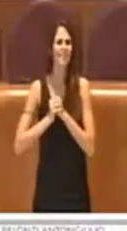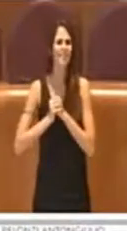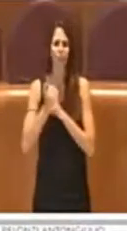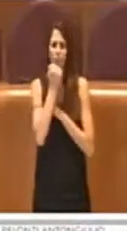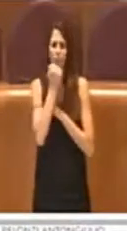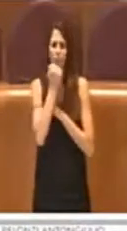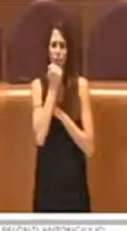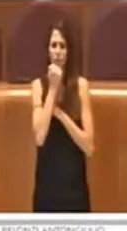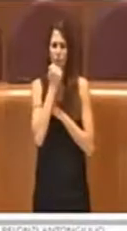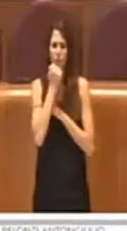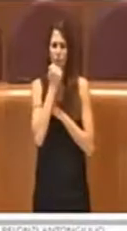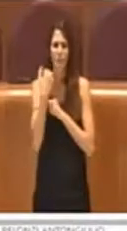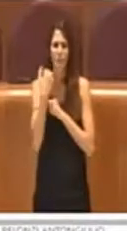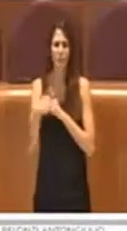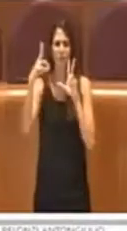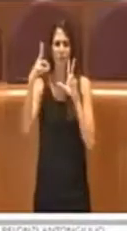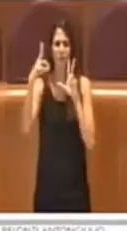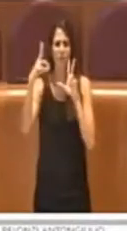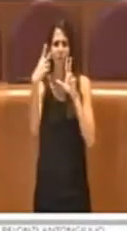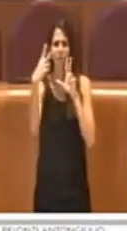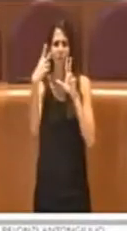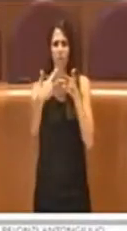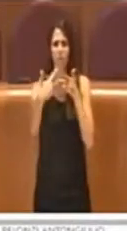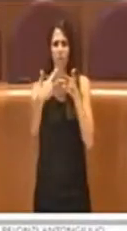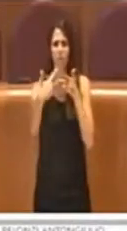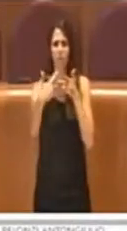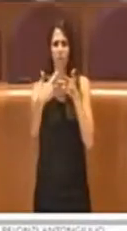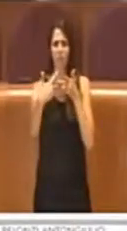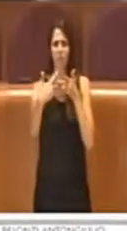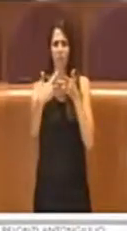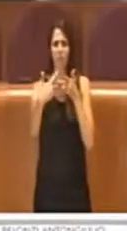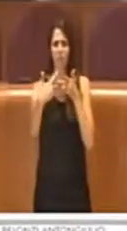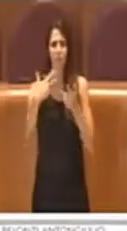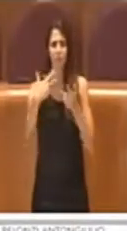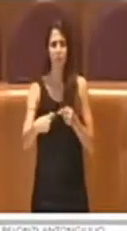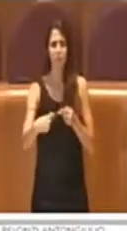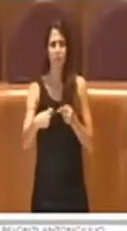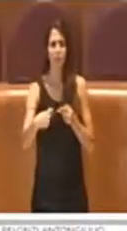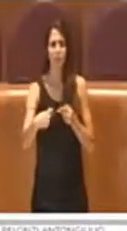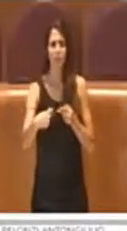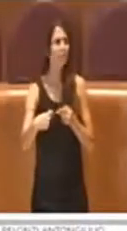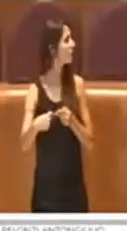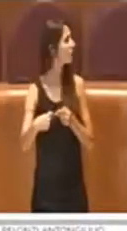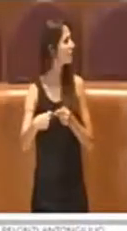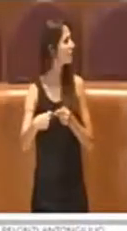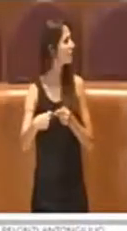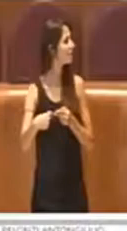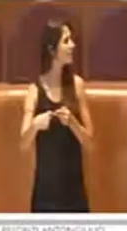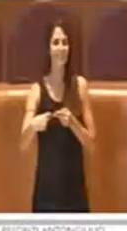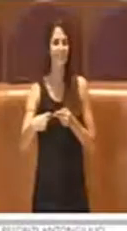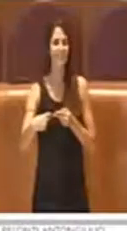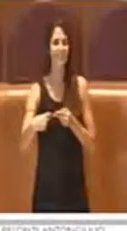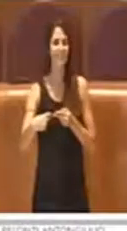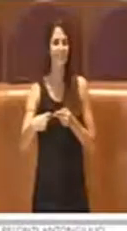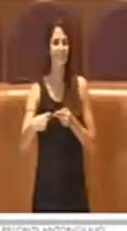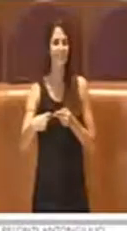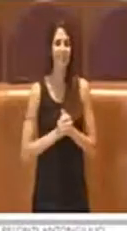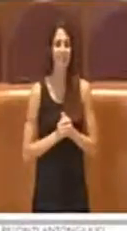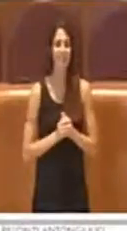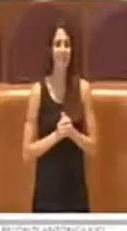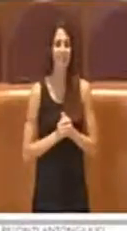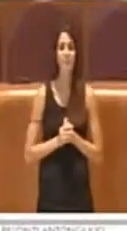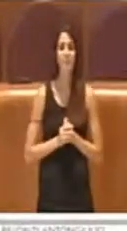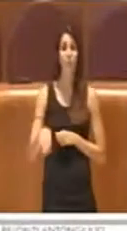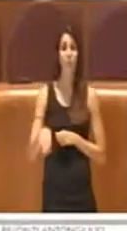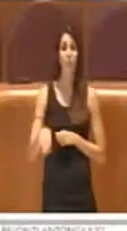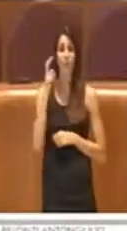la linea. Sì, Sì, mi sente? sì, aveva Quindi, tanto concluso, tutti gli consigliera? autorità, dicevo, gli esistenti naturalmente continueranno ad